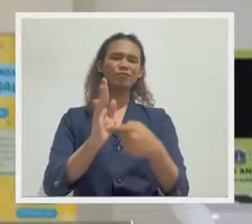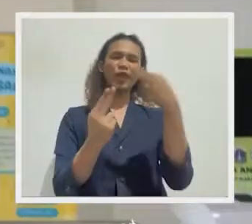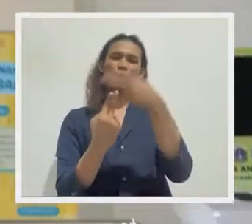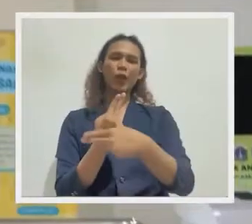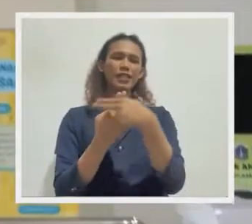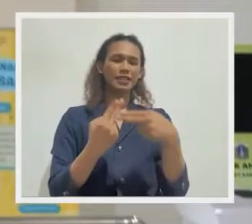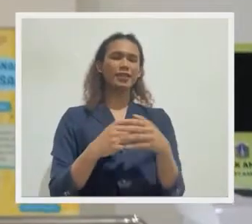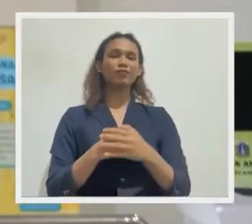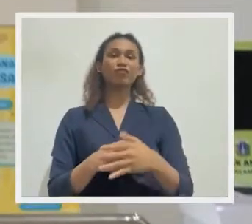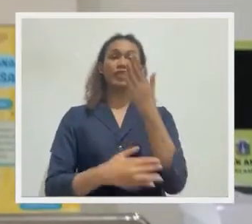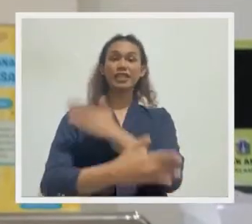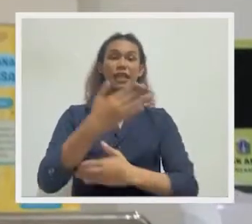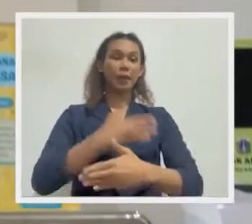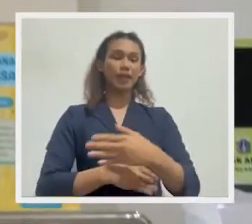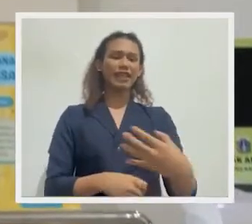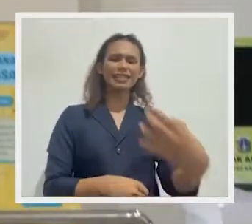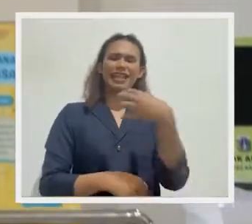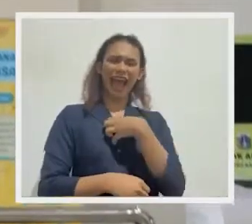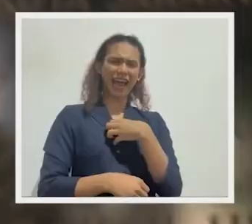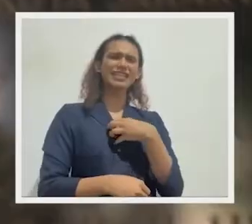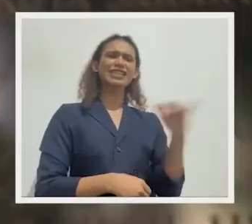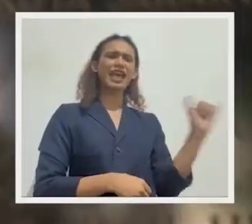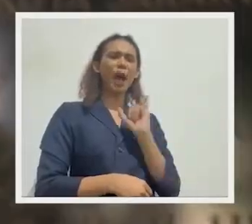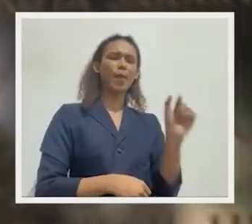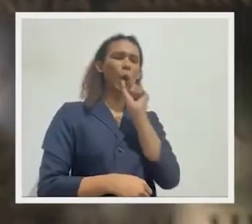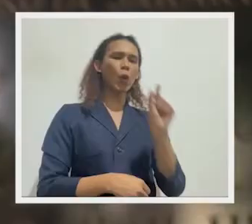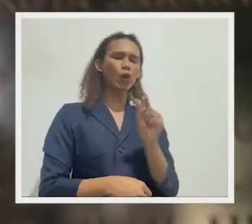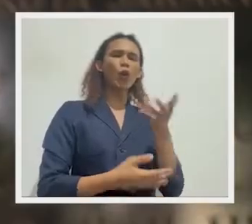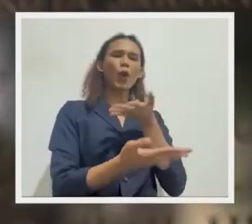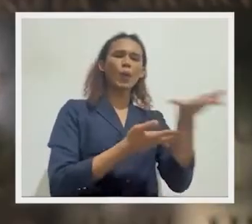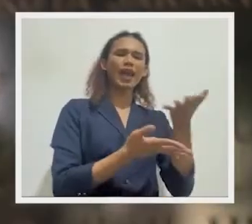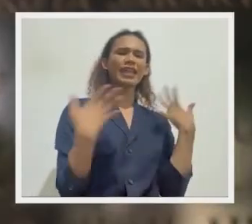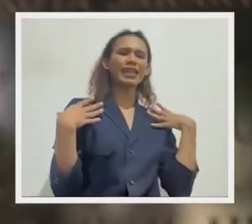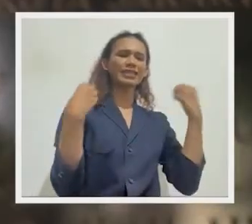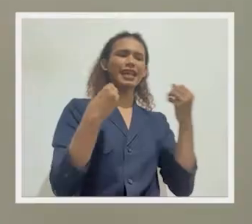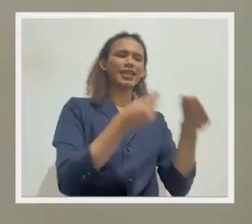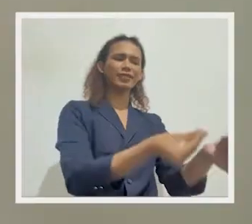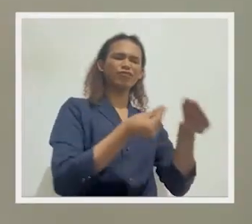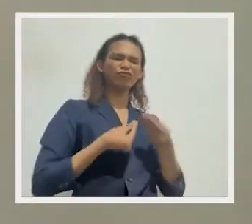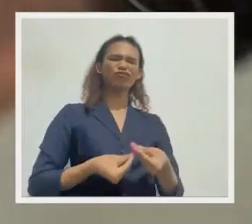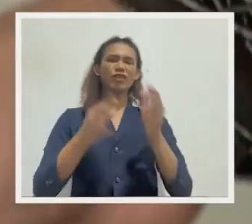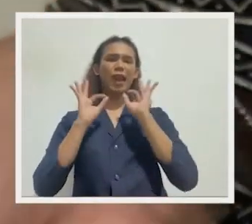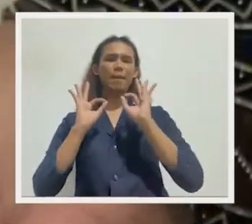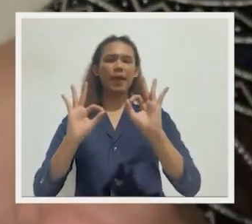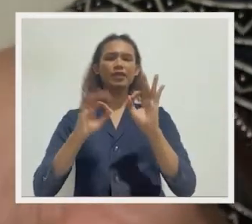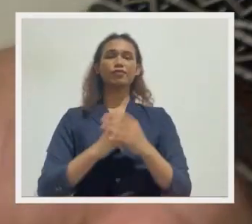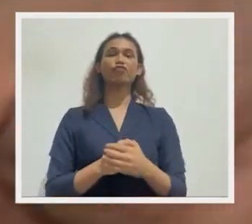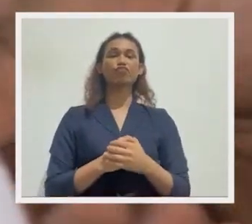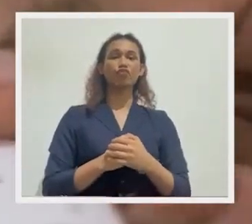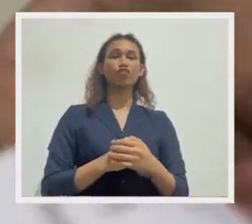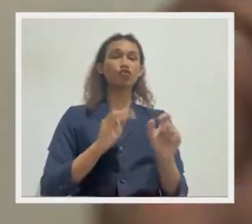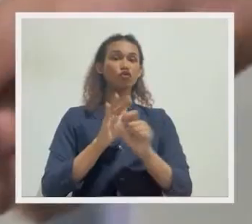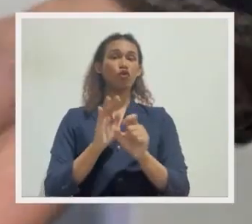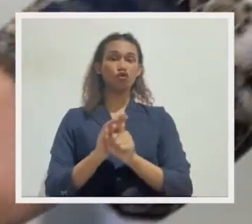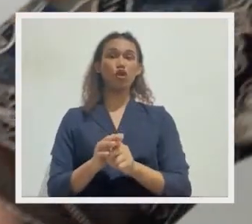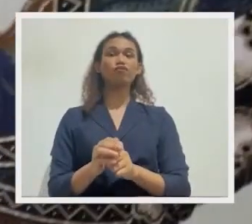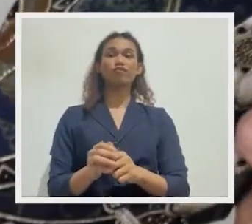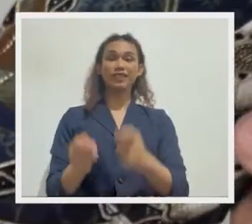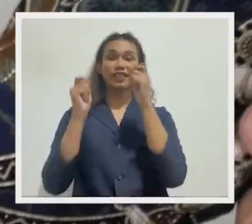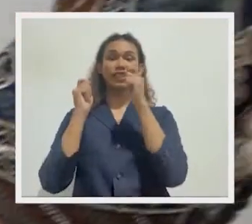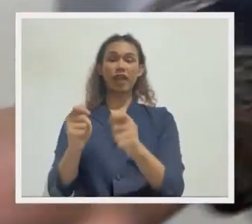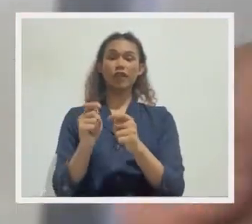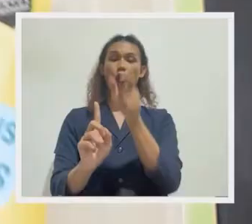Penyandang disabilitas memiliki hak yang sama untuk mendapatkan pelayanan kesehatan yang berkualitas. Pada saat pendaftaran,